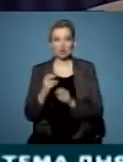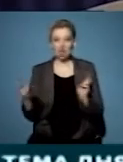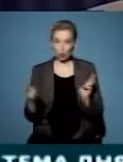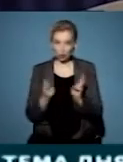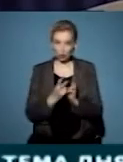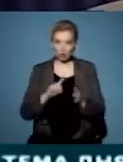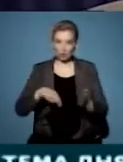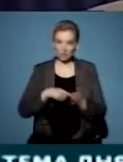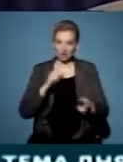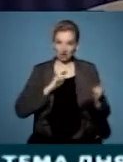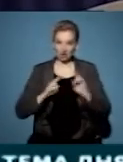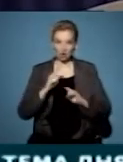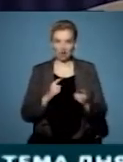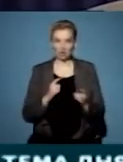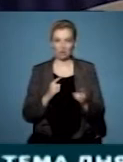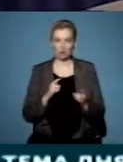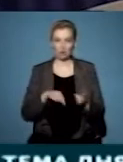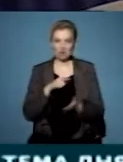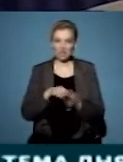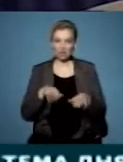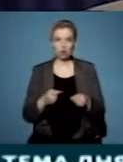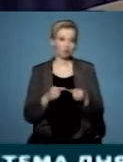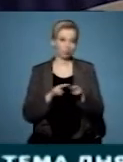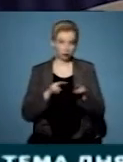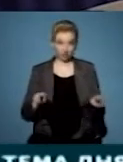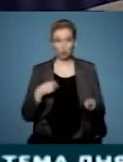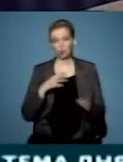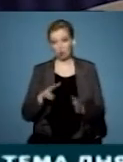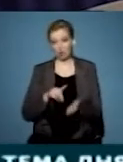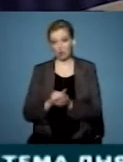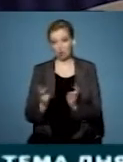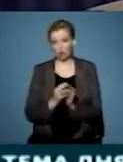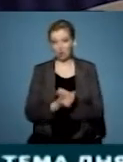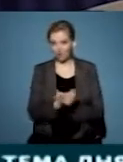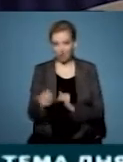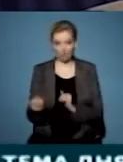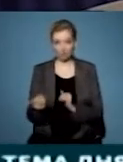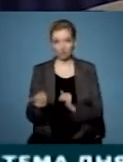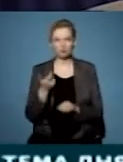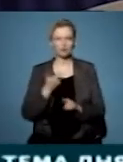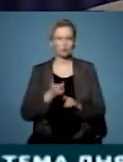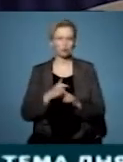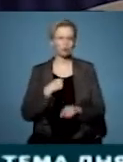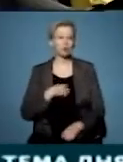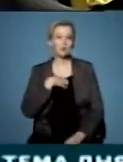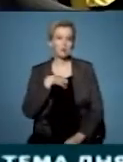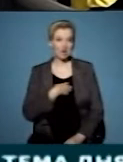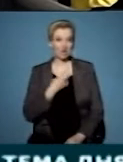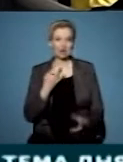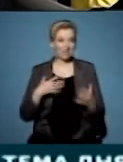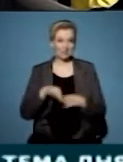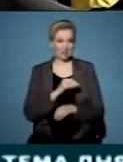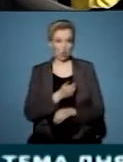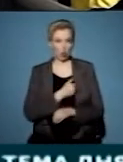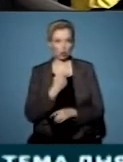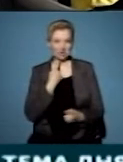зустріч міській раді, міській владі, точно так же ми будемо йти на зустріч вам. Дуже мені прикро, що не всі